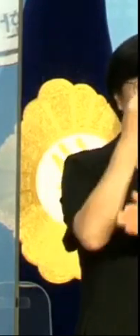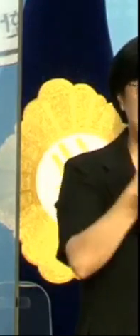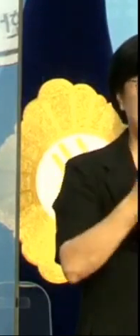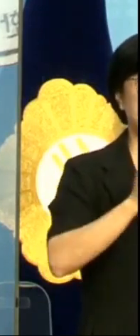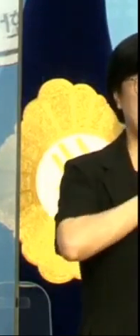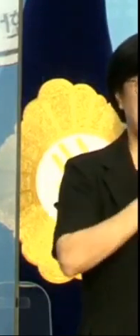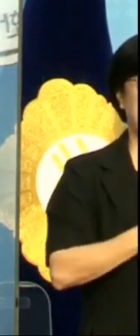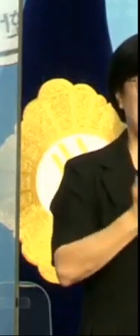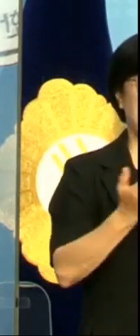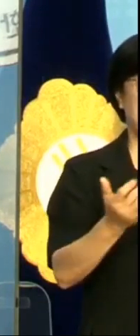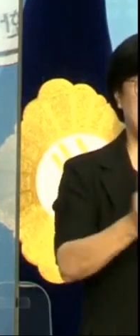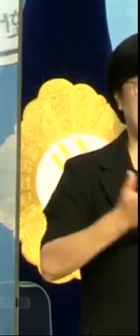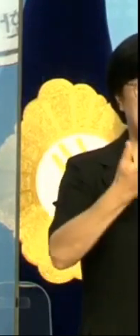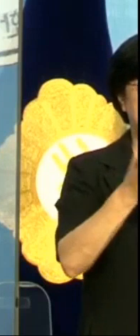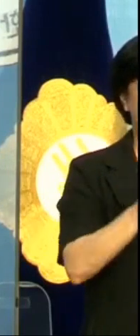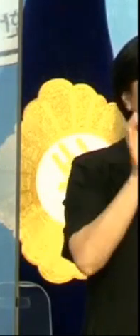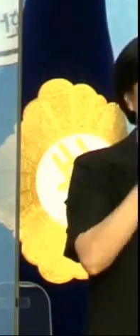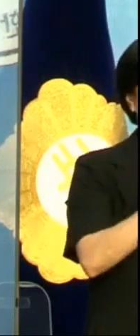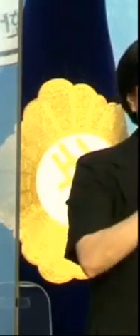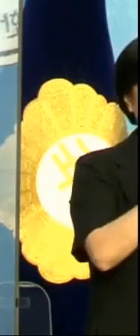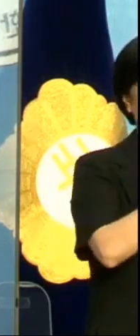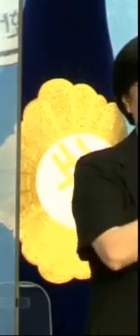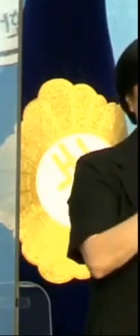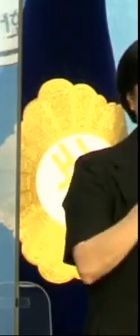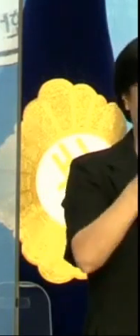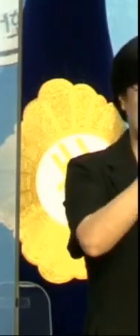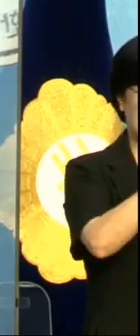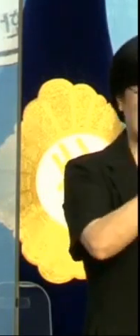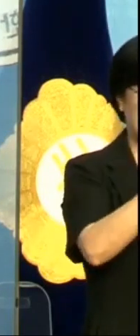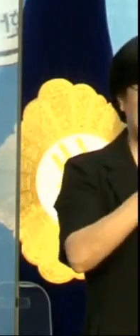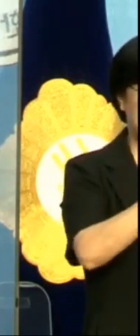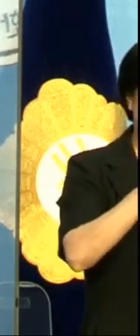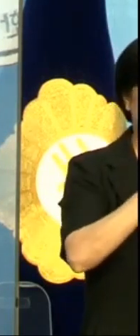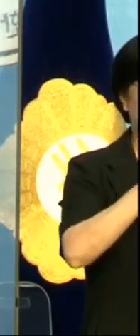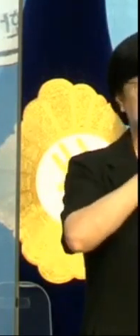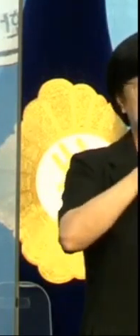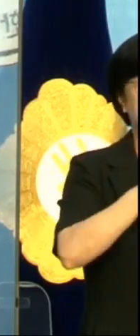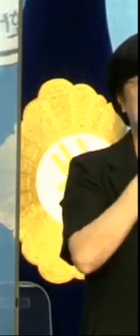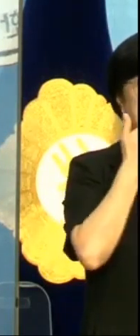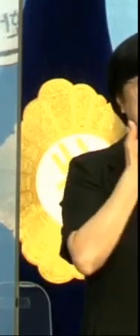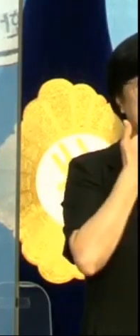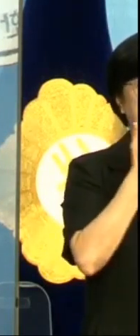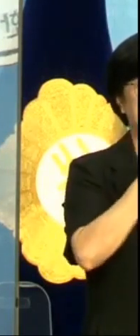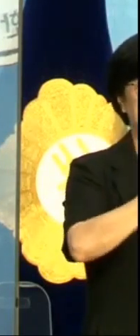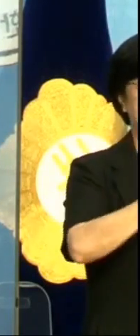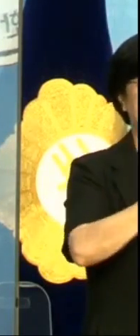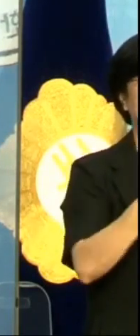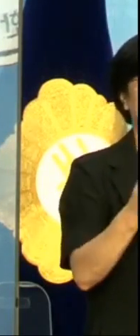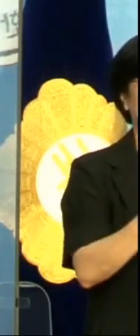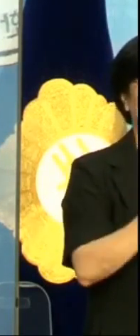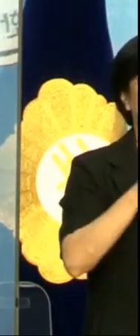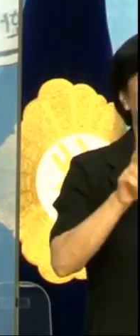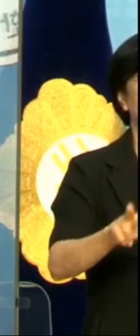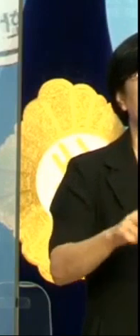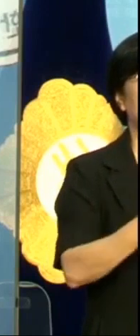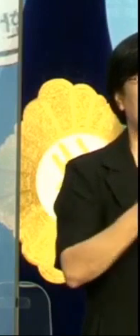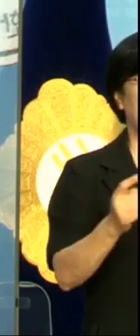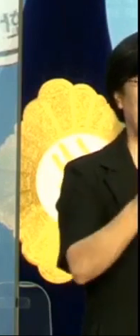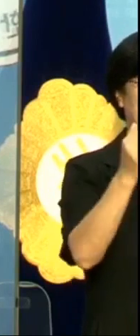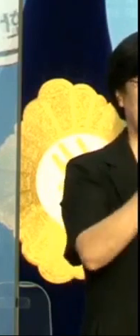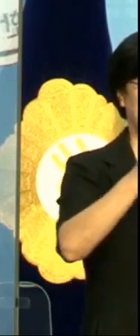해서 각 제도가 4 체계적 유기적 운영이 가능하도록 했습니다 이제 논란을